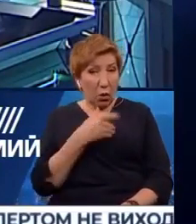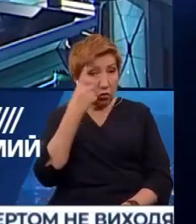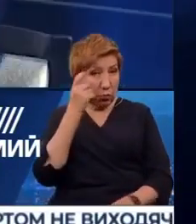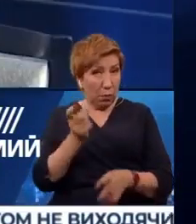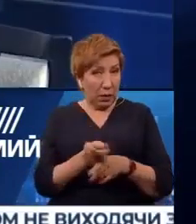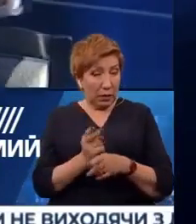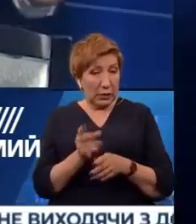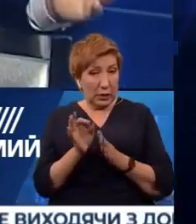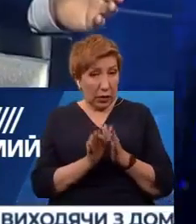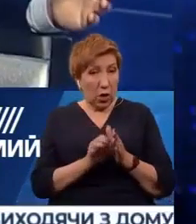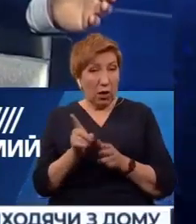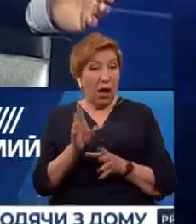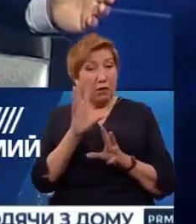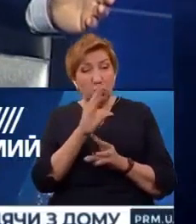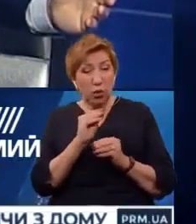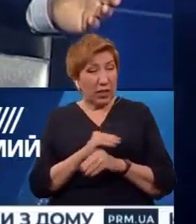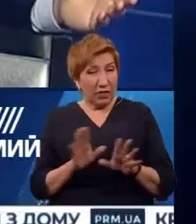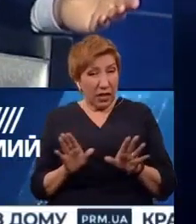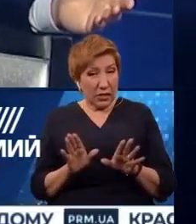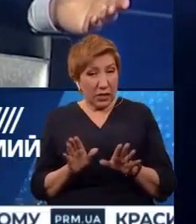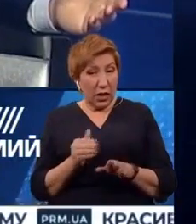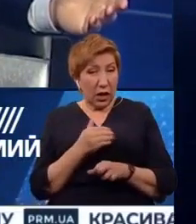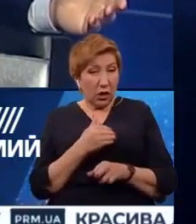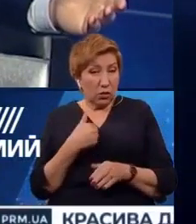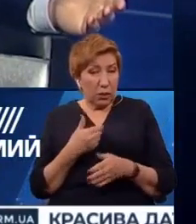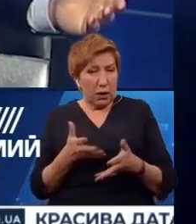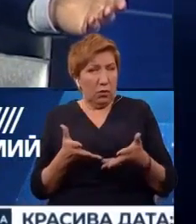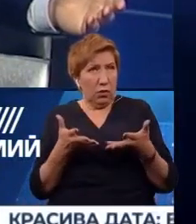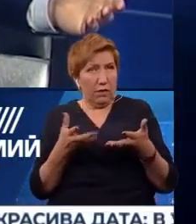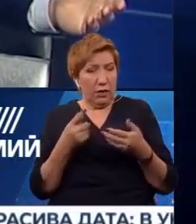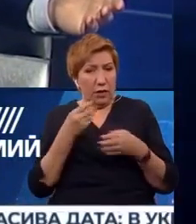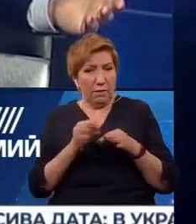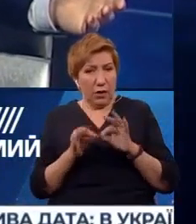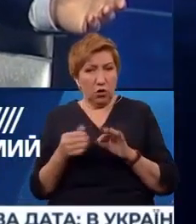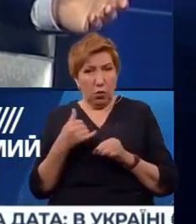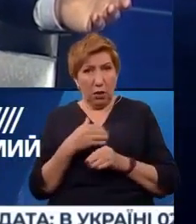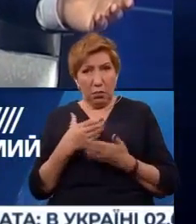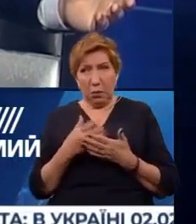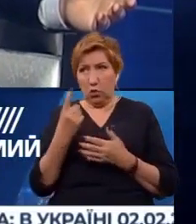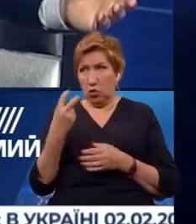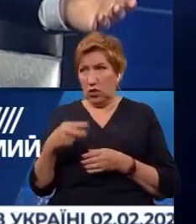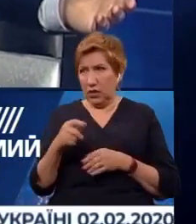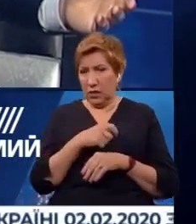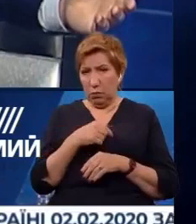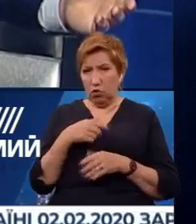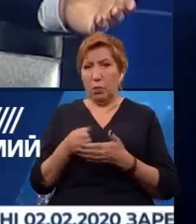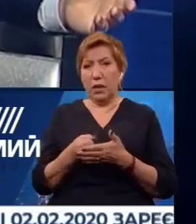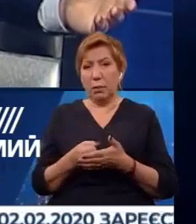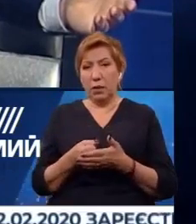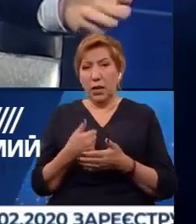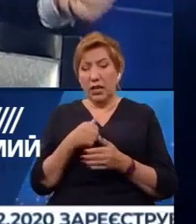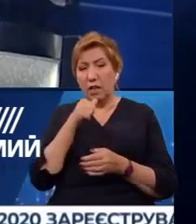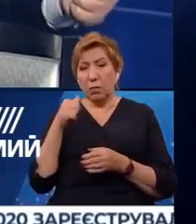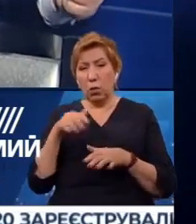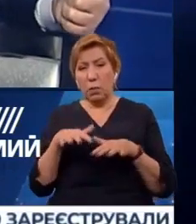попередити зразу, може бути, що їм цього не вдасться. Хоча мені важко уявити, от в мене було б 120 депутатів, щоб я чогось не добився. Я в